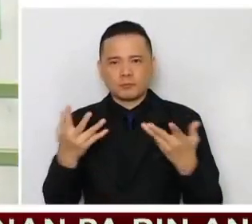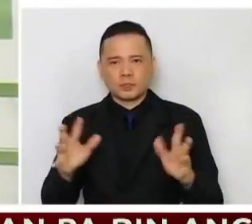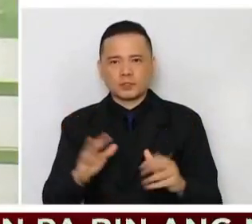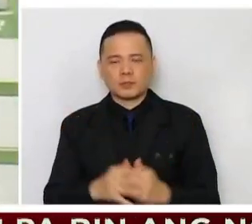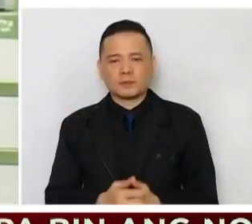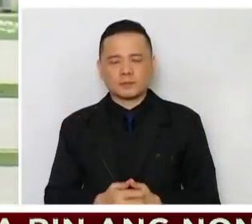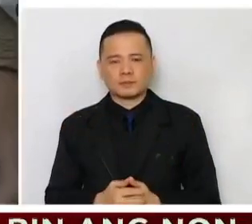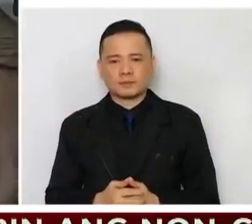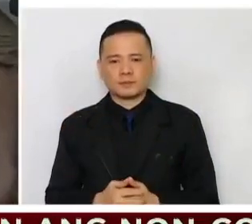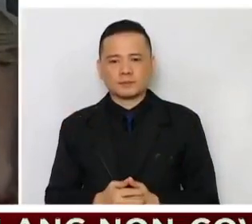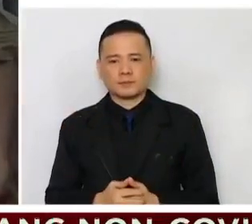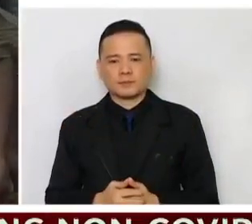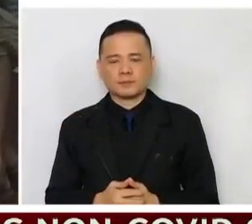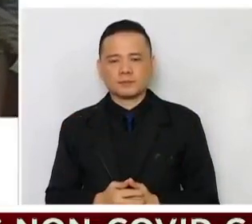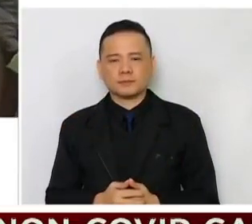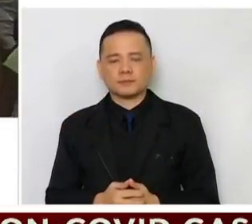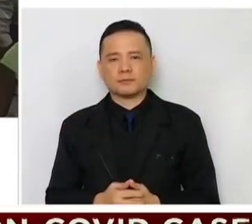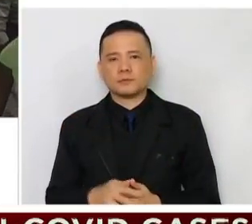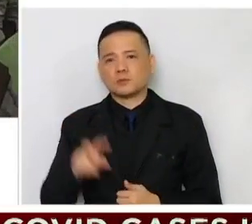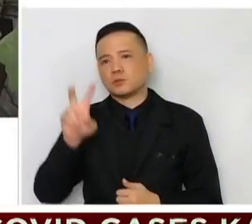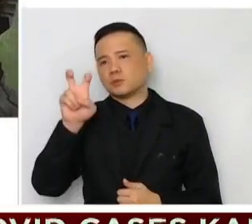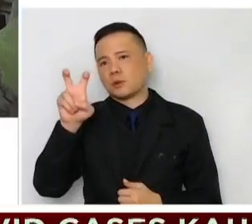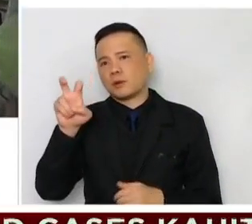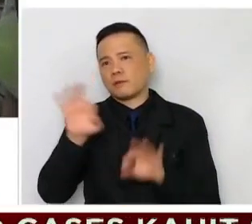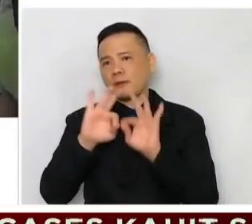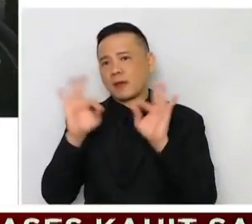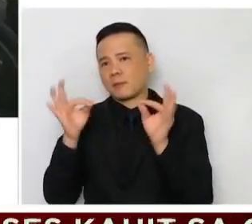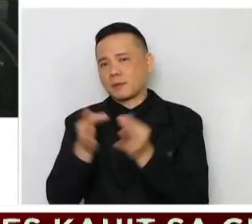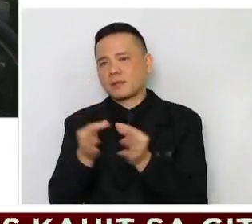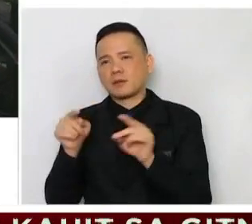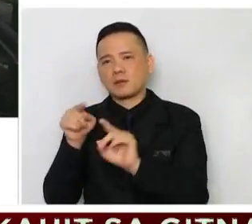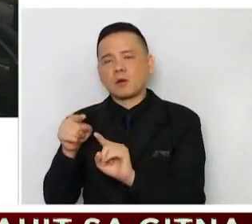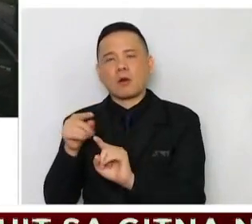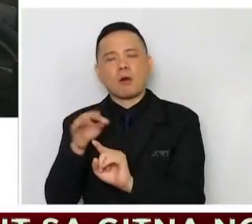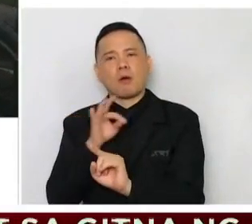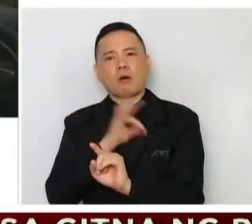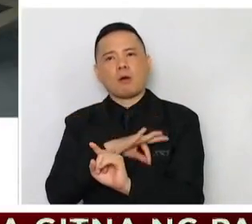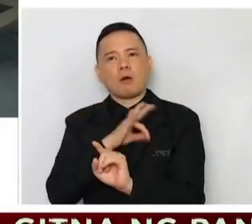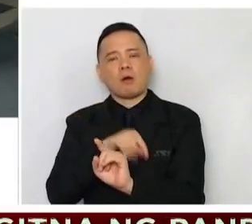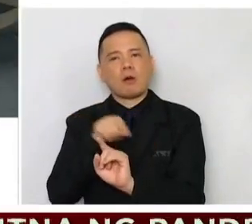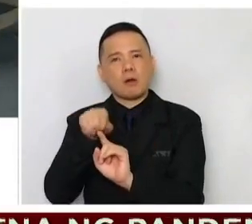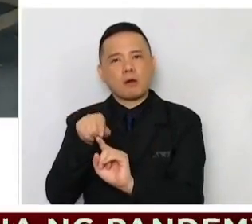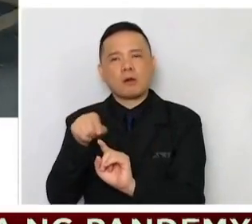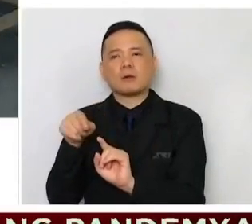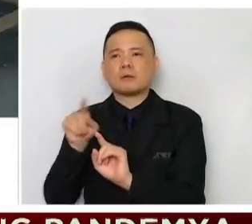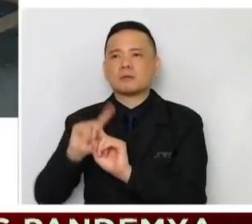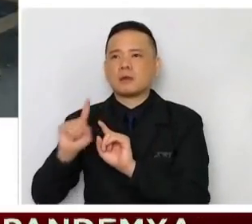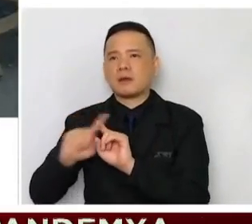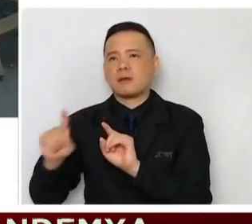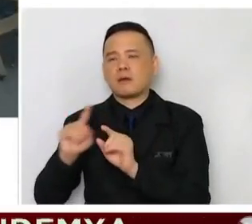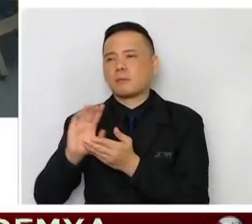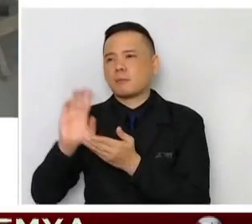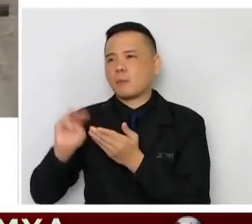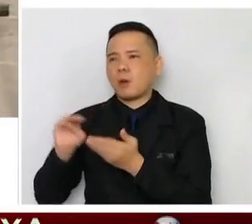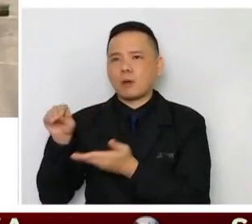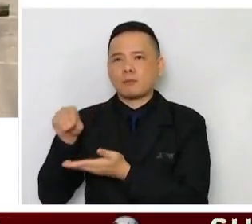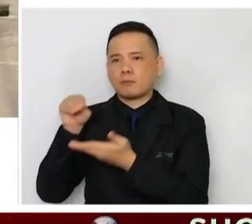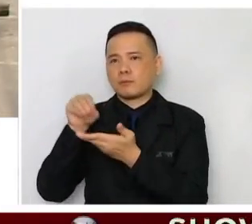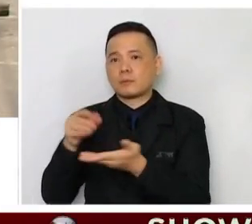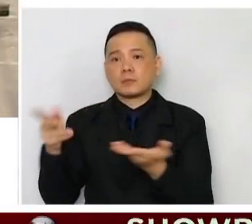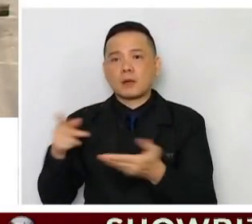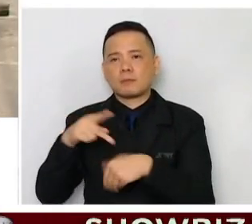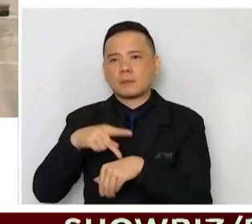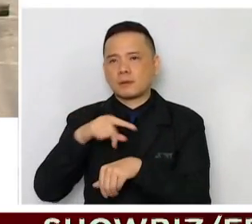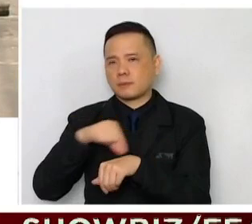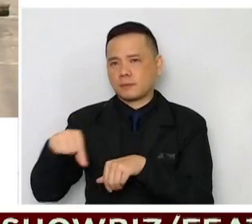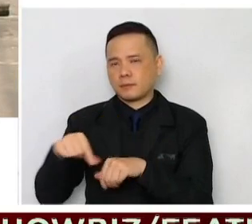Nasa mahigit 200 pamilya ang nakikinabang sa community pantry ni na Alex Marcelo sa Tramo Central, Paranaque. Kaya